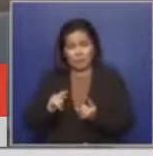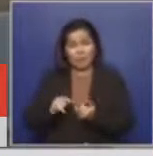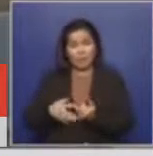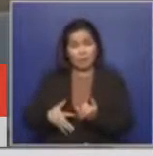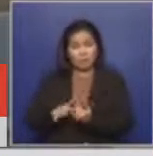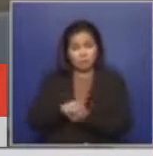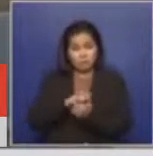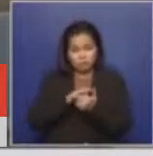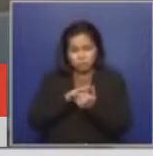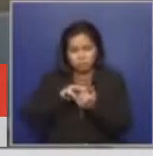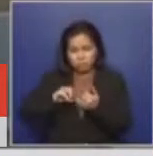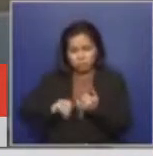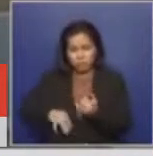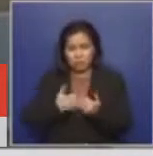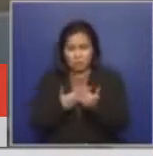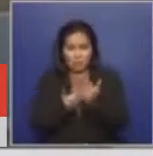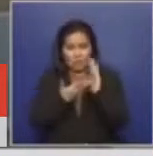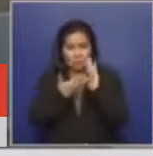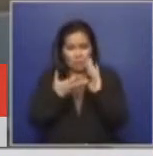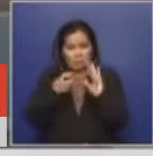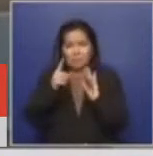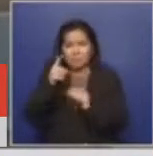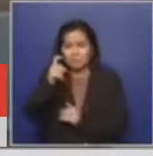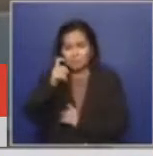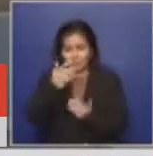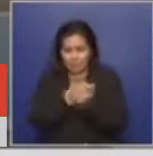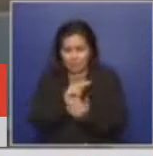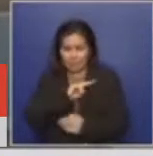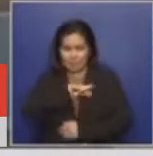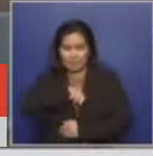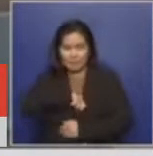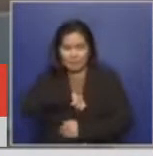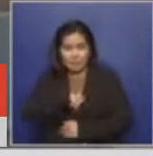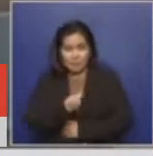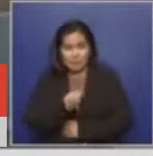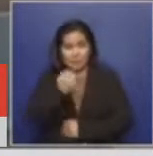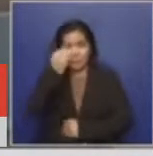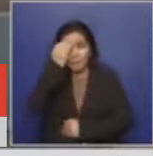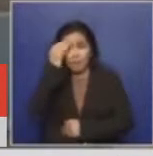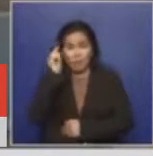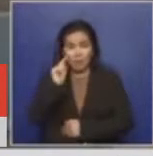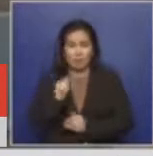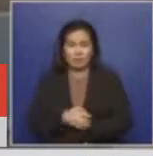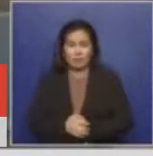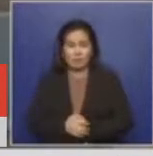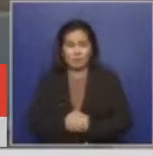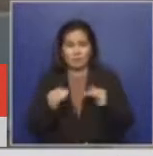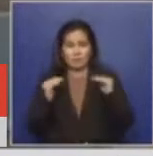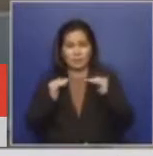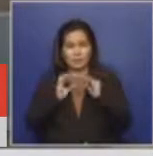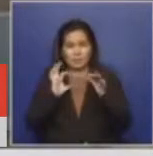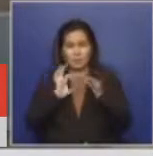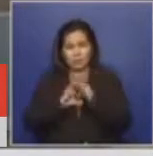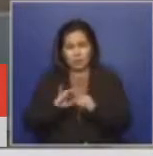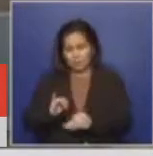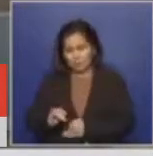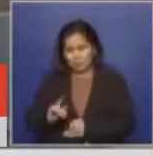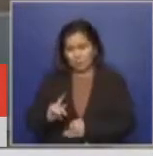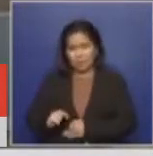ได้เขาต้องเสียเงินเพราะว่าอะไรครับเพราะสิทธิ์ล้างไตของสิทธิ์บัตรท